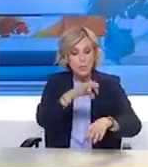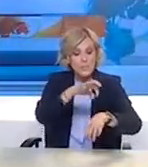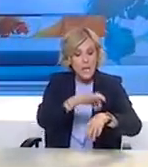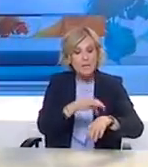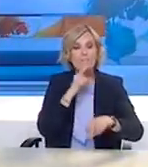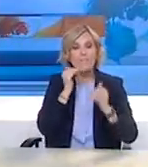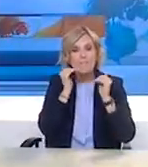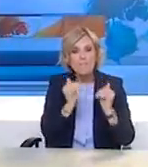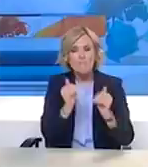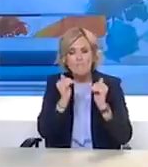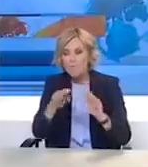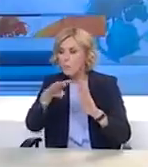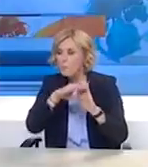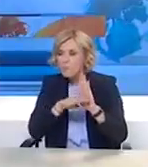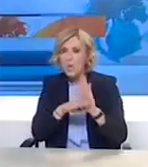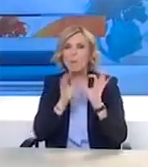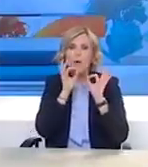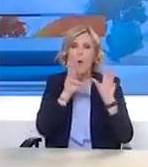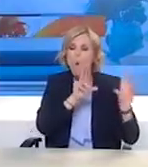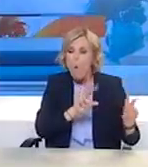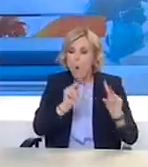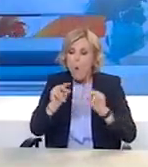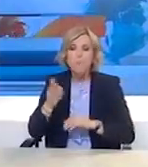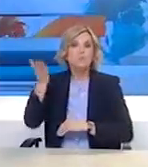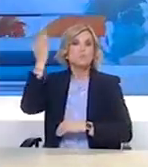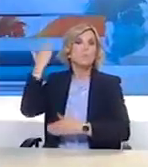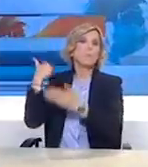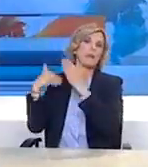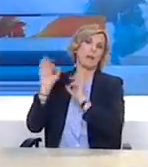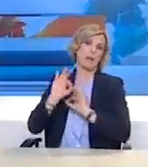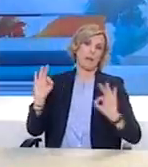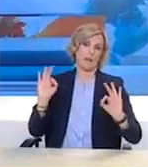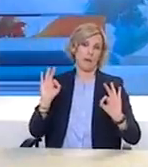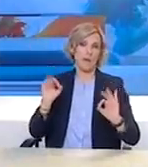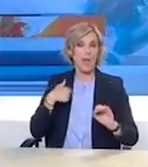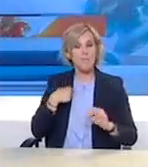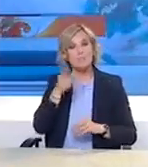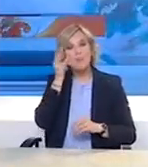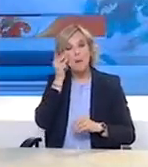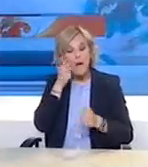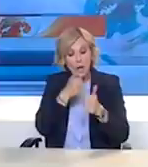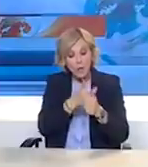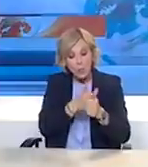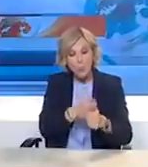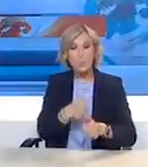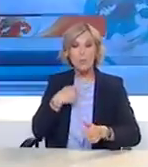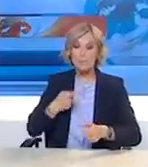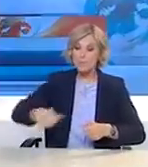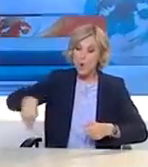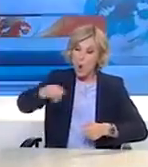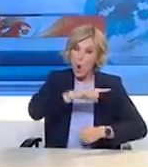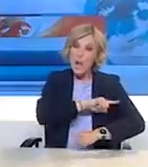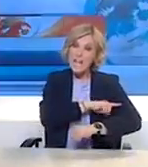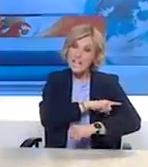υγείας συνεχίζονται. Παρακολουθούμε με ενδιαφέρον τις επιστημονικές εξελίξεις και εμείς σαν επιστημονική κοινότητα και είμαστε εδώ σαν γιατροί